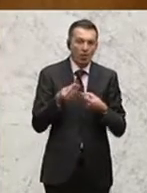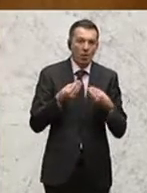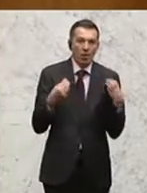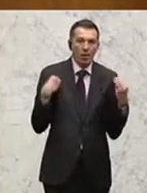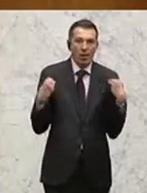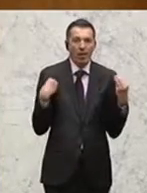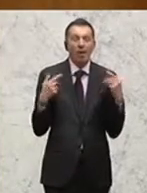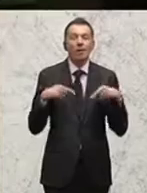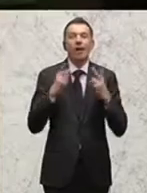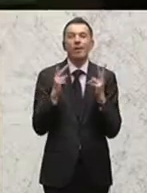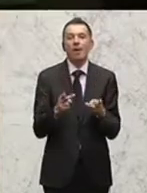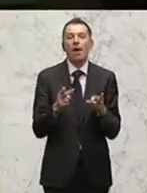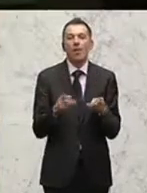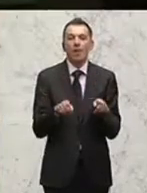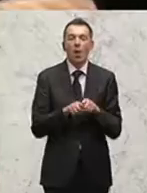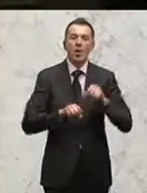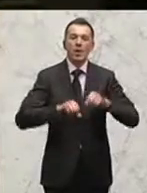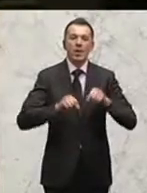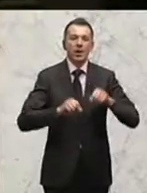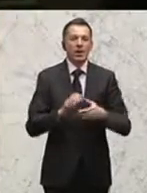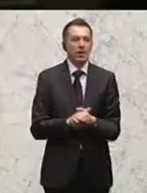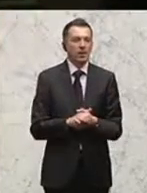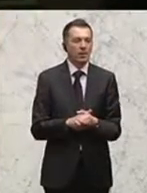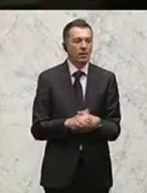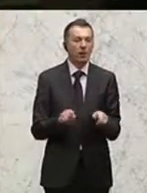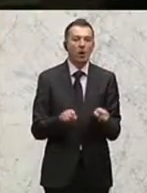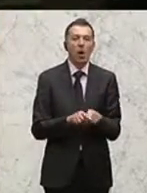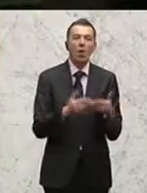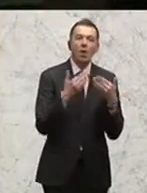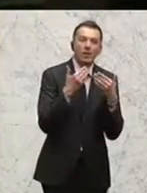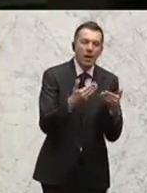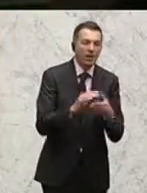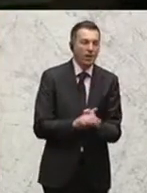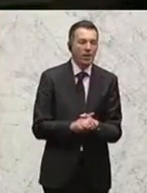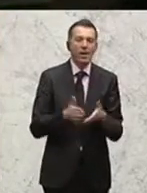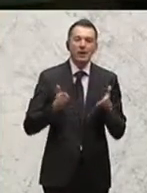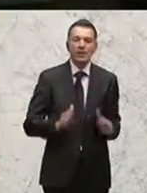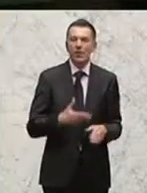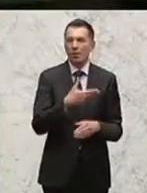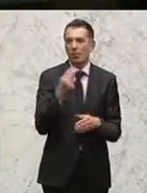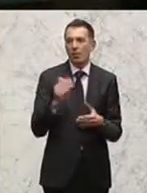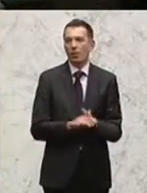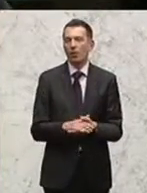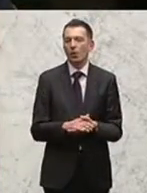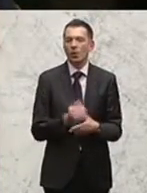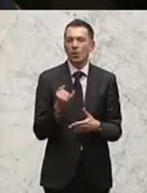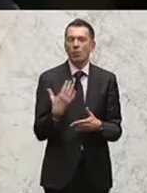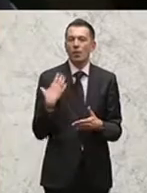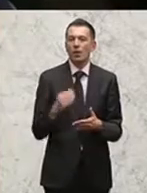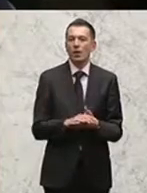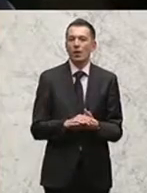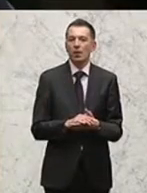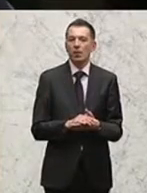erhalten, können wir darauf auch reagieren. Und daher auch ein Danke an die Zivilbevölkerung, die uns hier immer